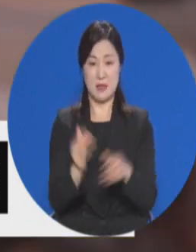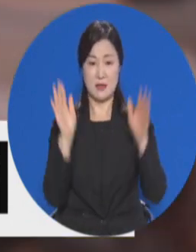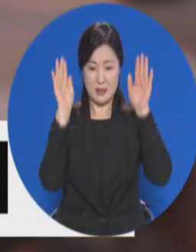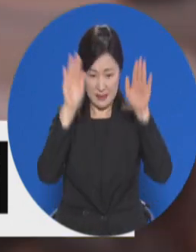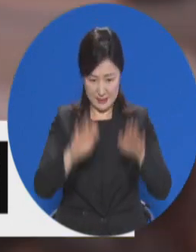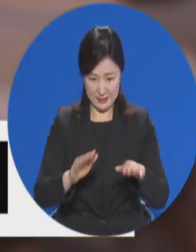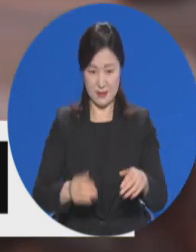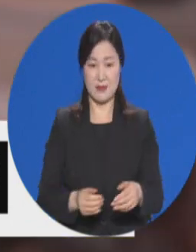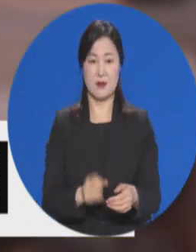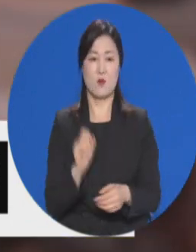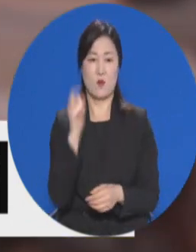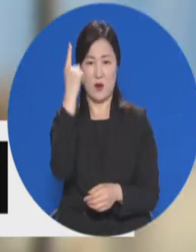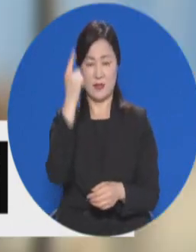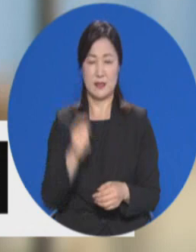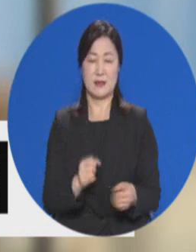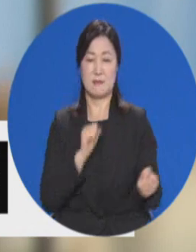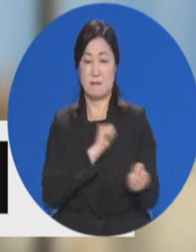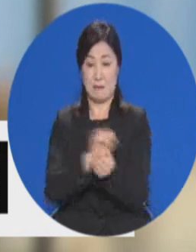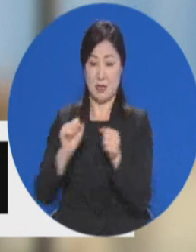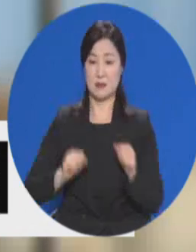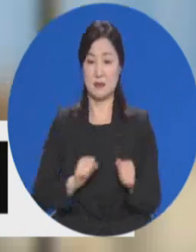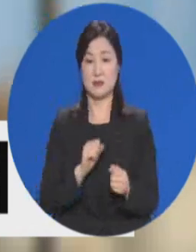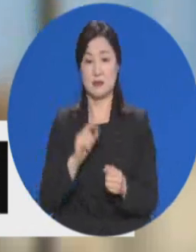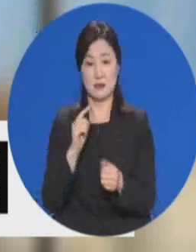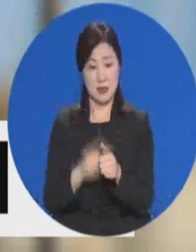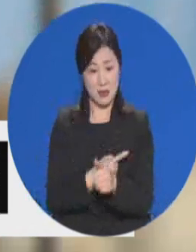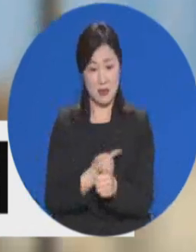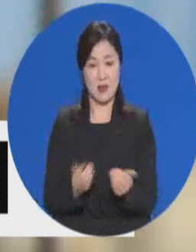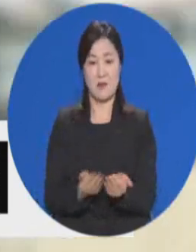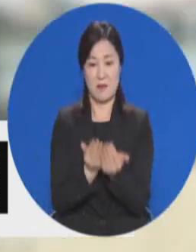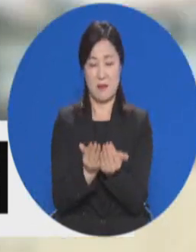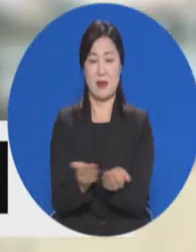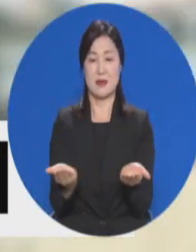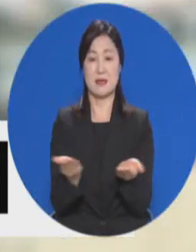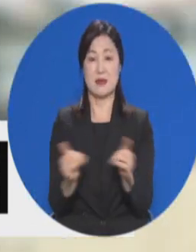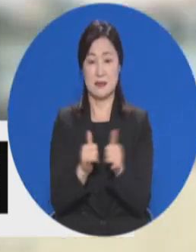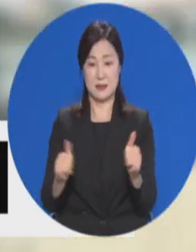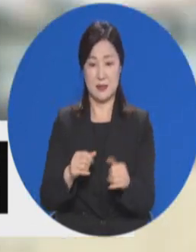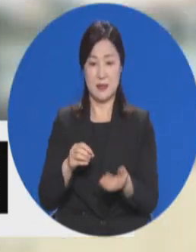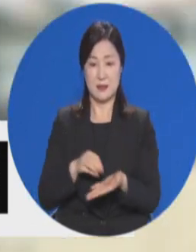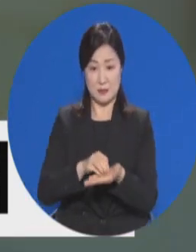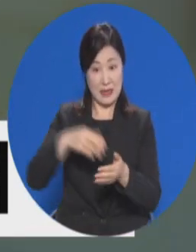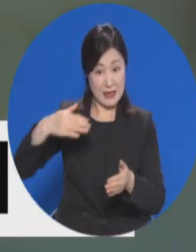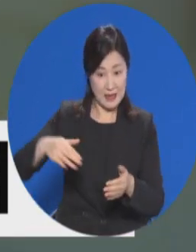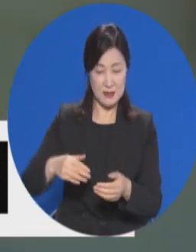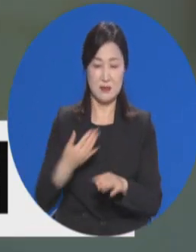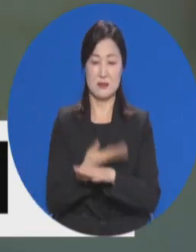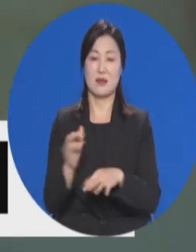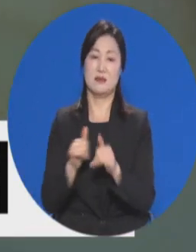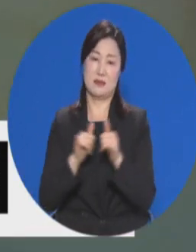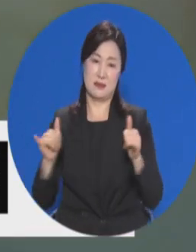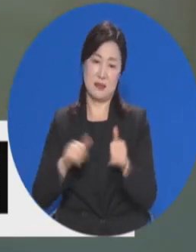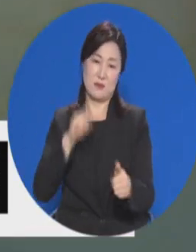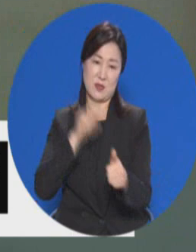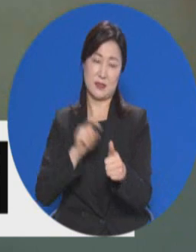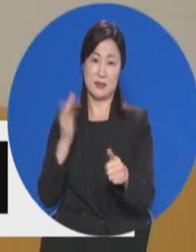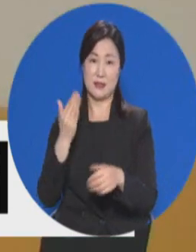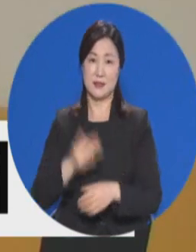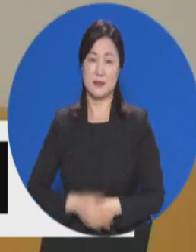불거진 감염 확산세 속에 조선업체에서 일하던 미등록 외국인 노동자가 확진 판정을 받았기